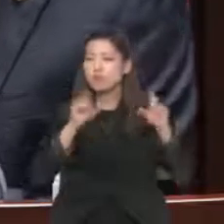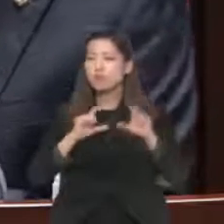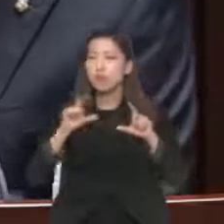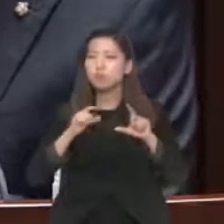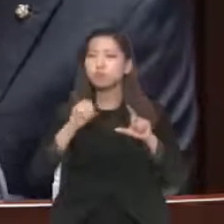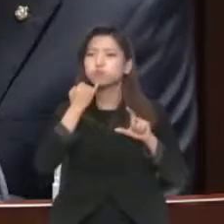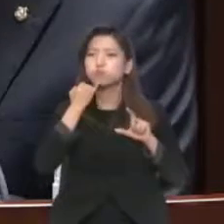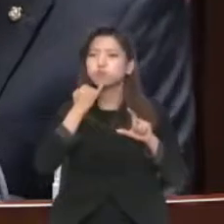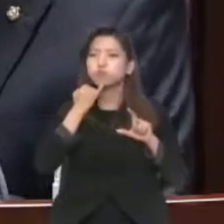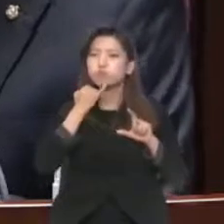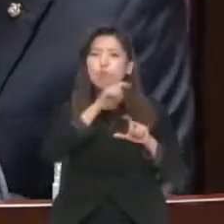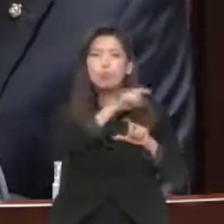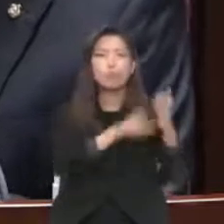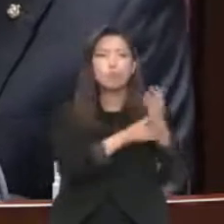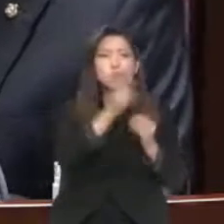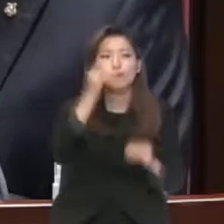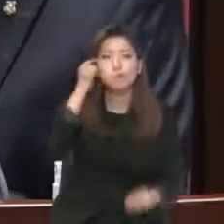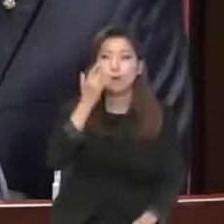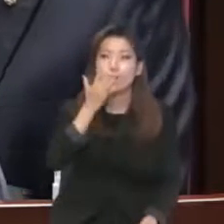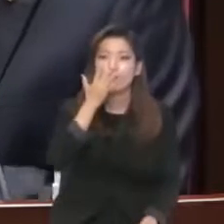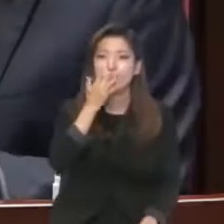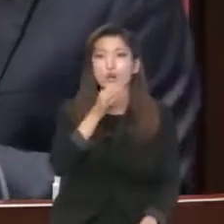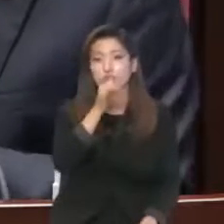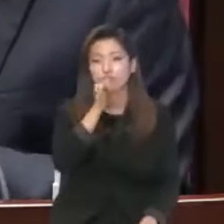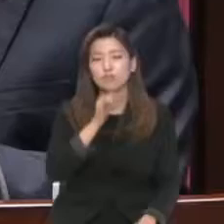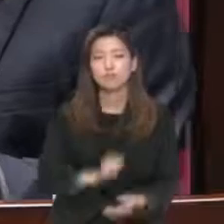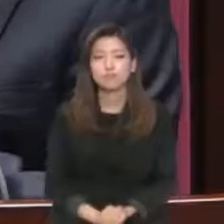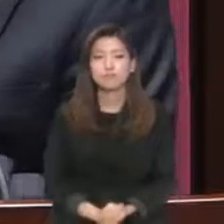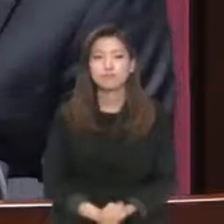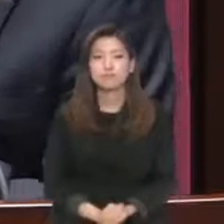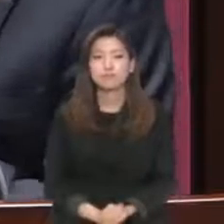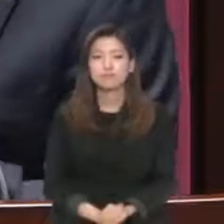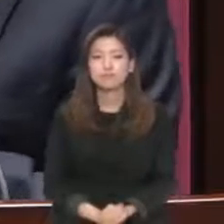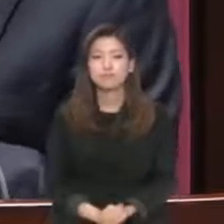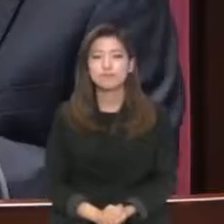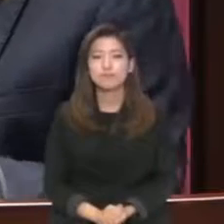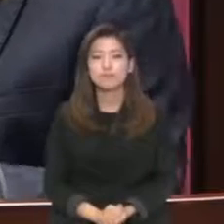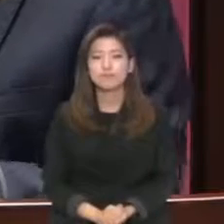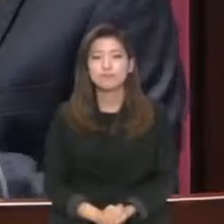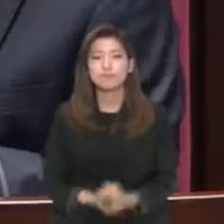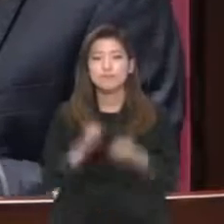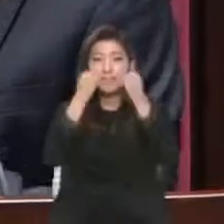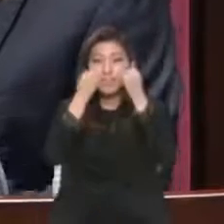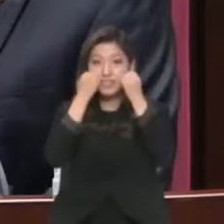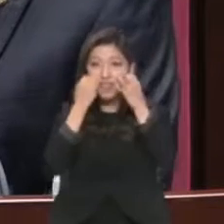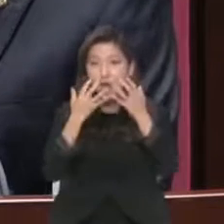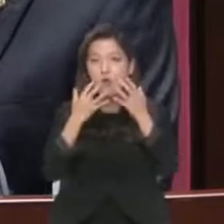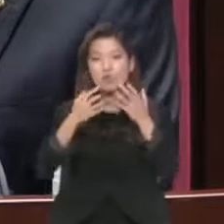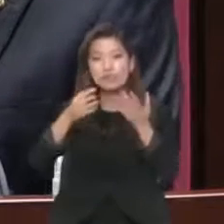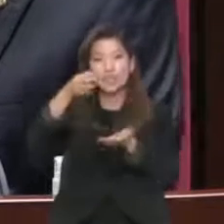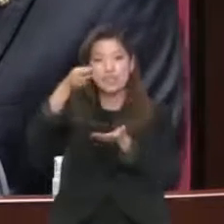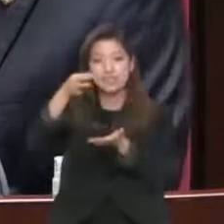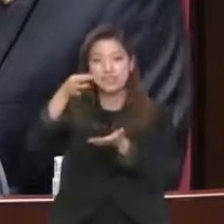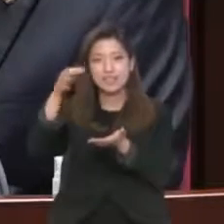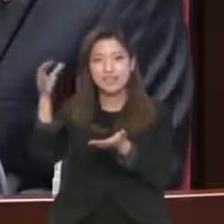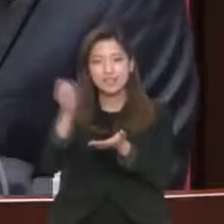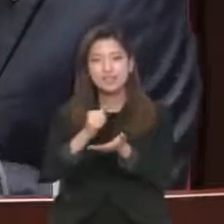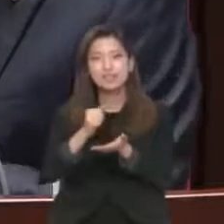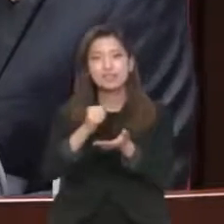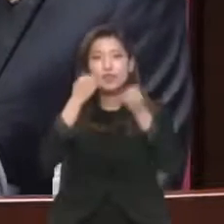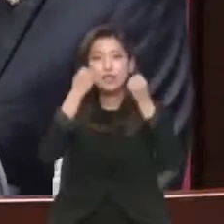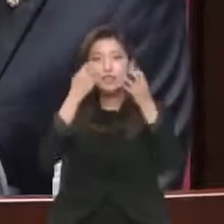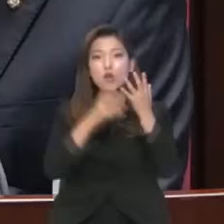발행한 통일의 이해에도 써 있지 않습니까? 민족적인 담론을 넘어서 새로운 보편적인 가치를 주장하는